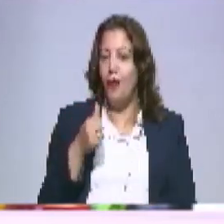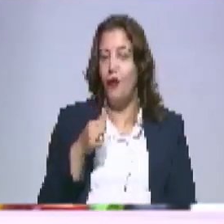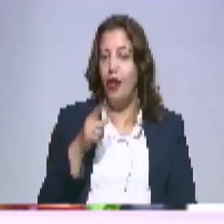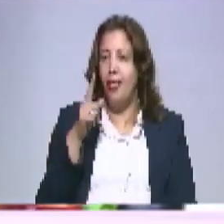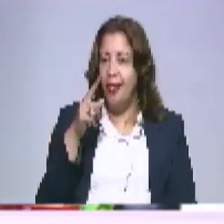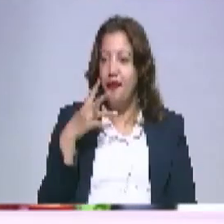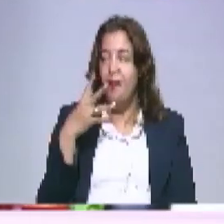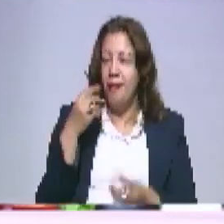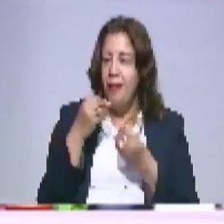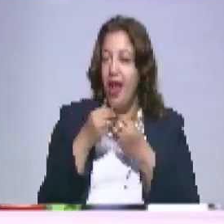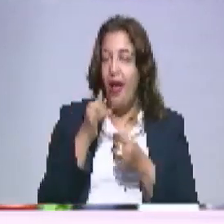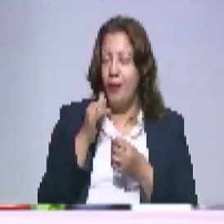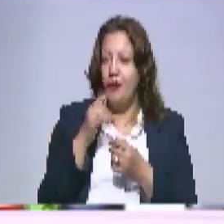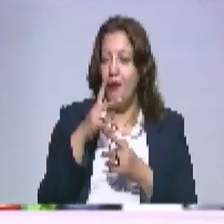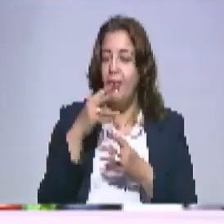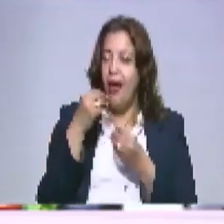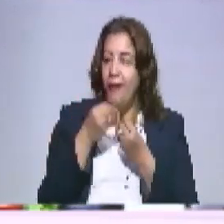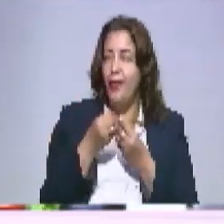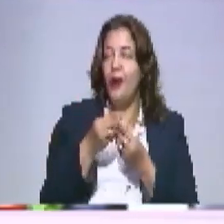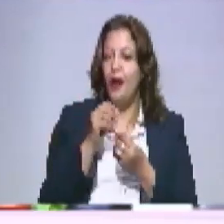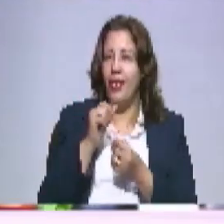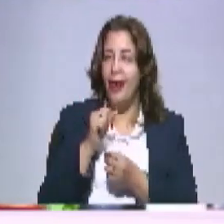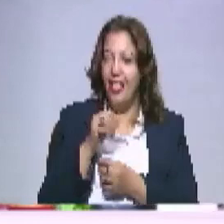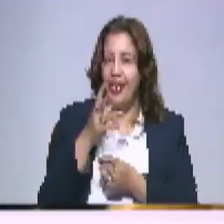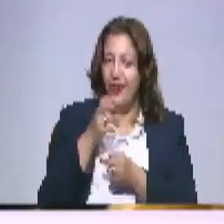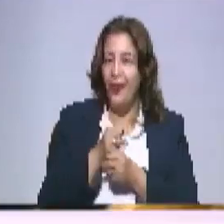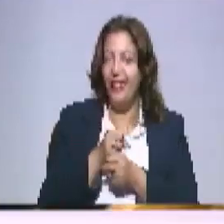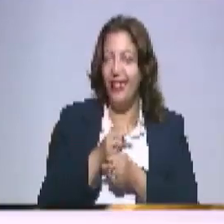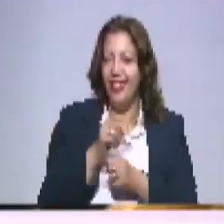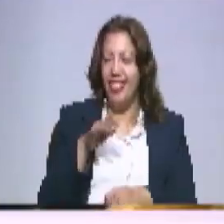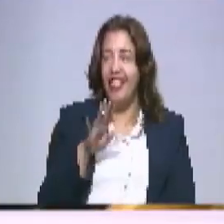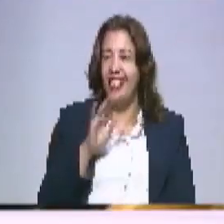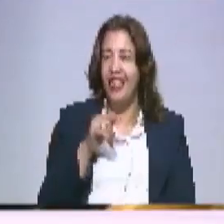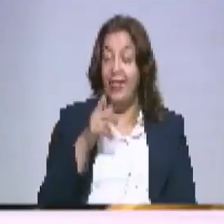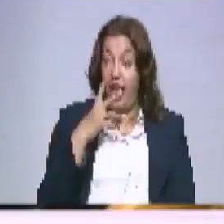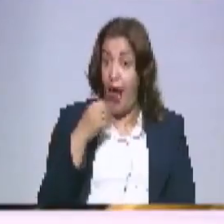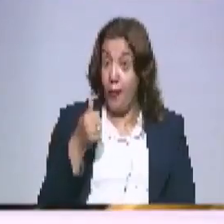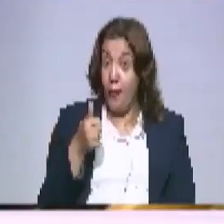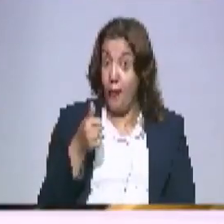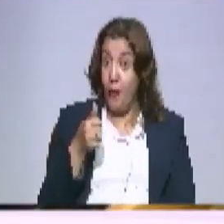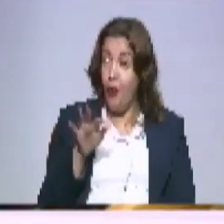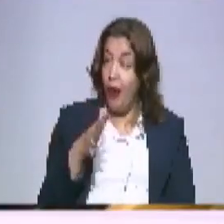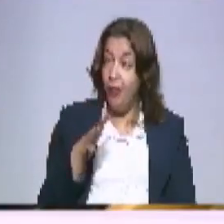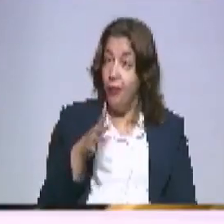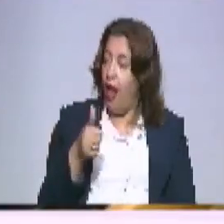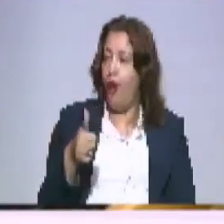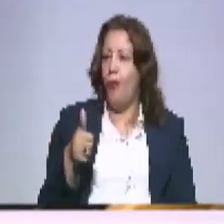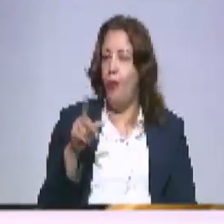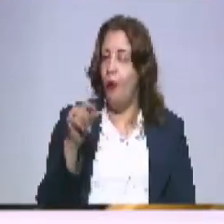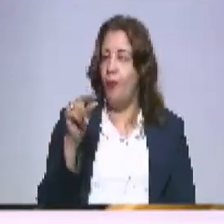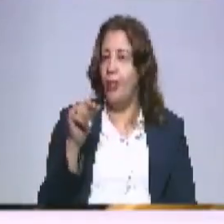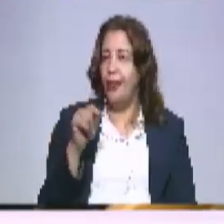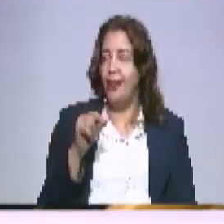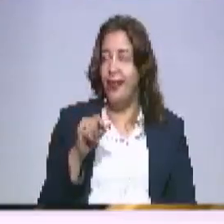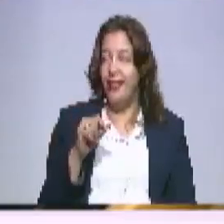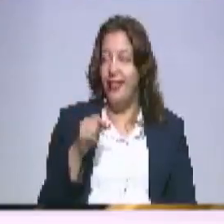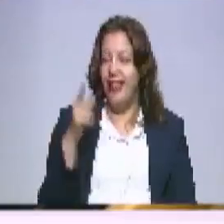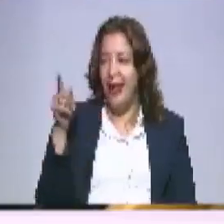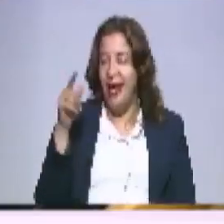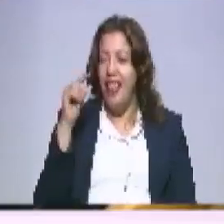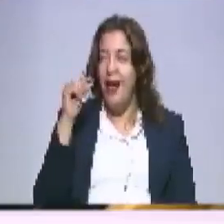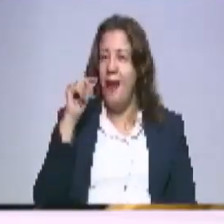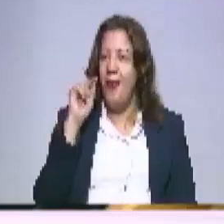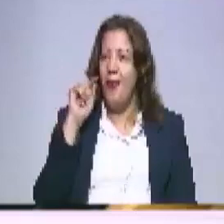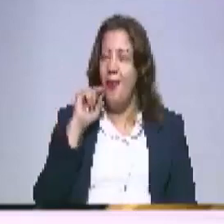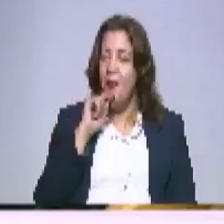شيف. ميرسي. عاجبينك الحاجات؟ طيب أنت. أنا إيه؟ أنا مستنية أما